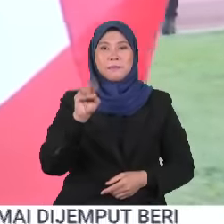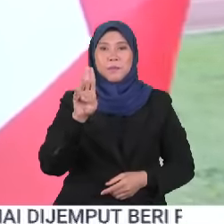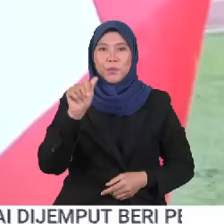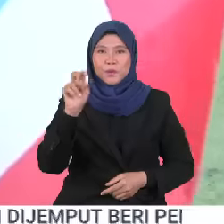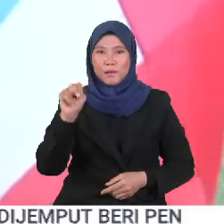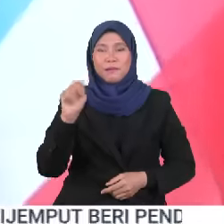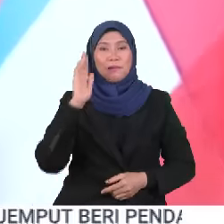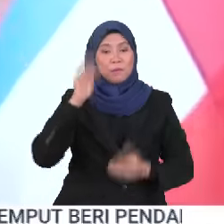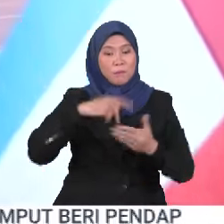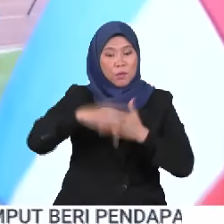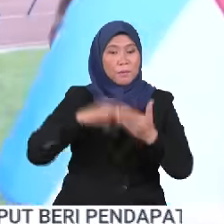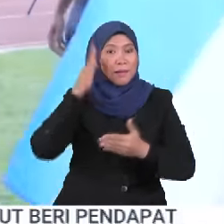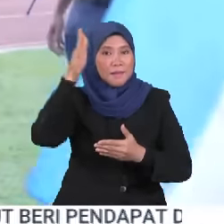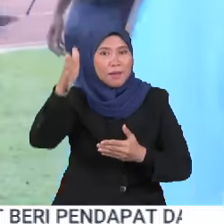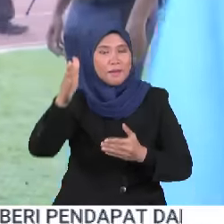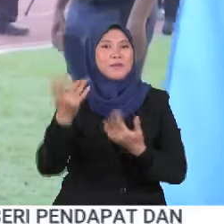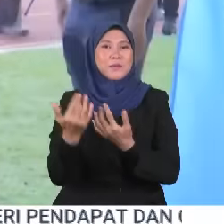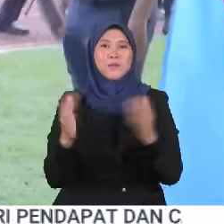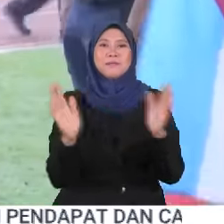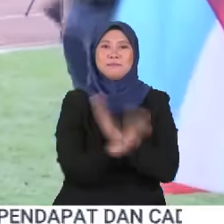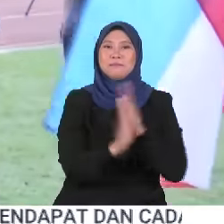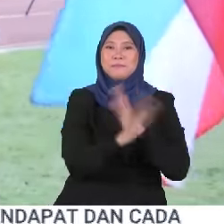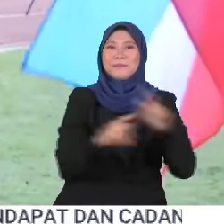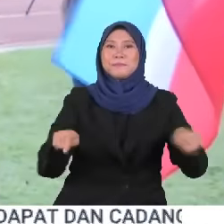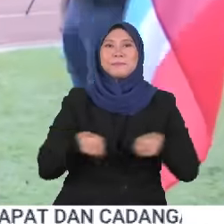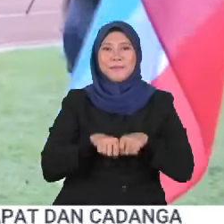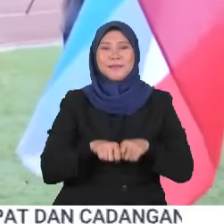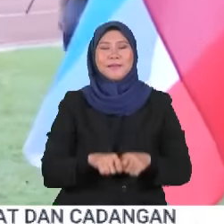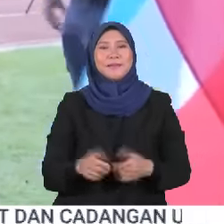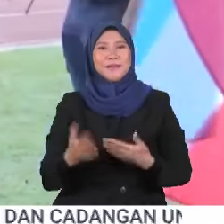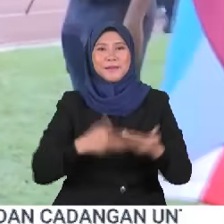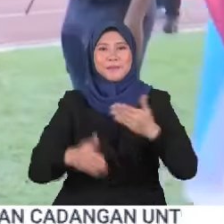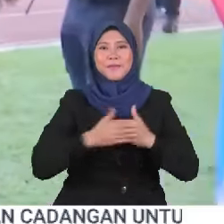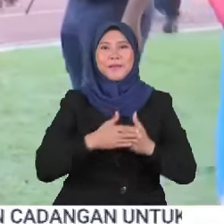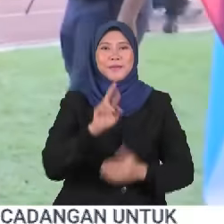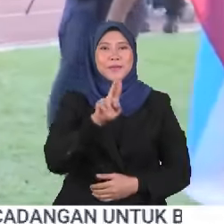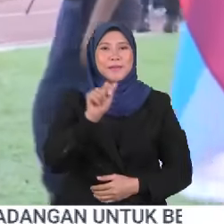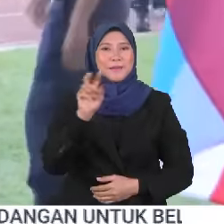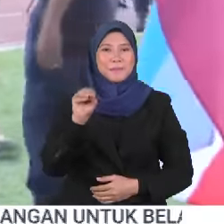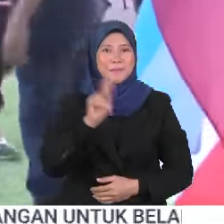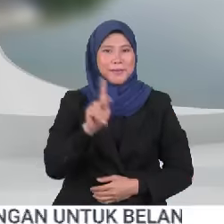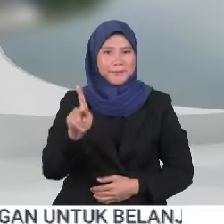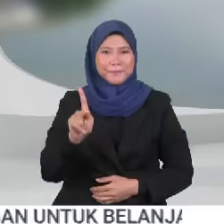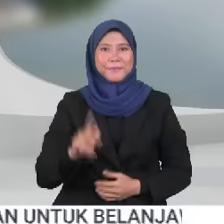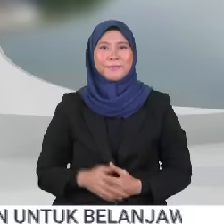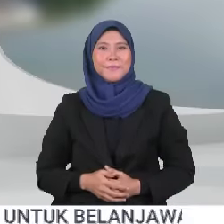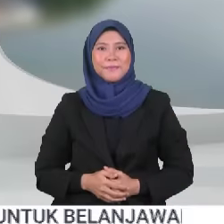seterusnya kita akan nantikan pada tahun hadapan kembali bersama mereka tugas di rtm lalu silakan